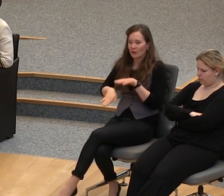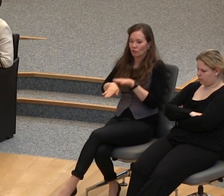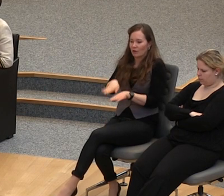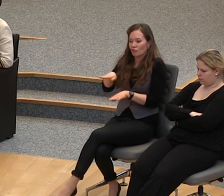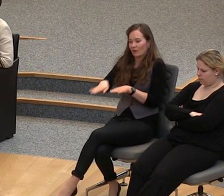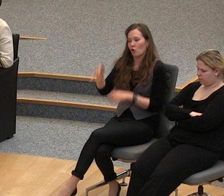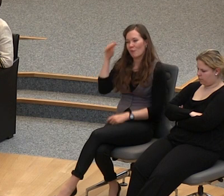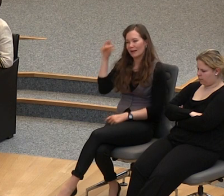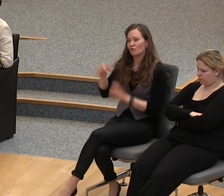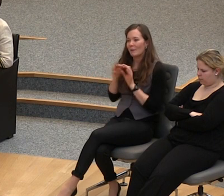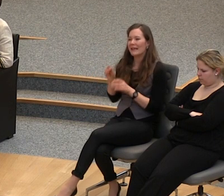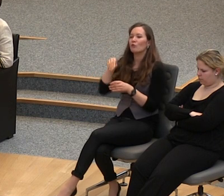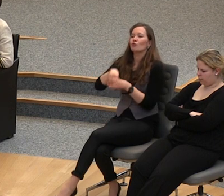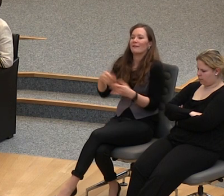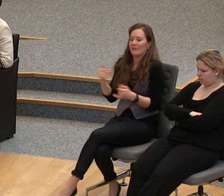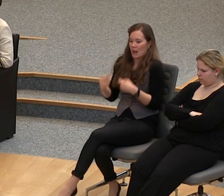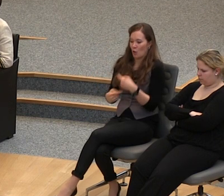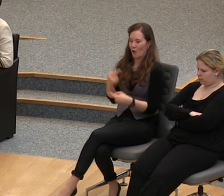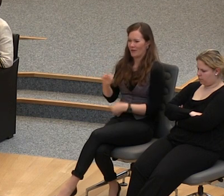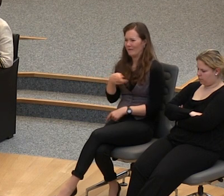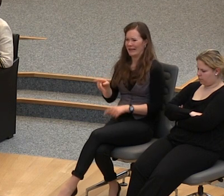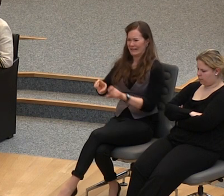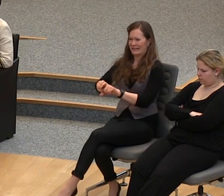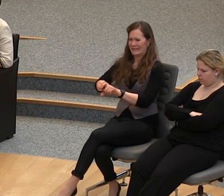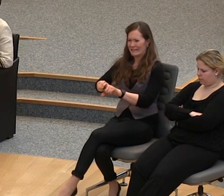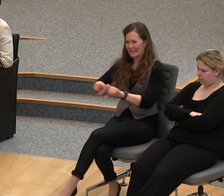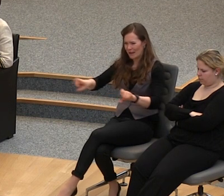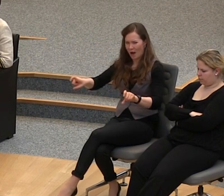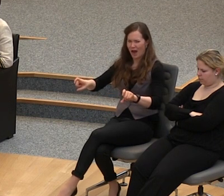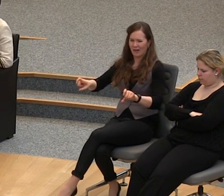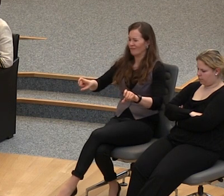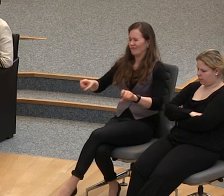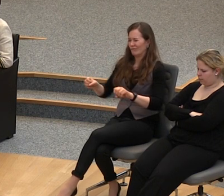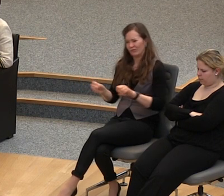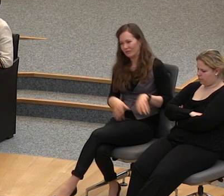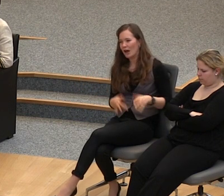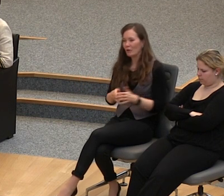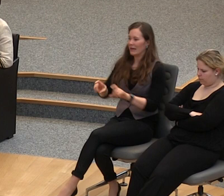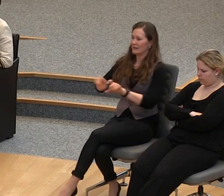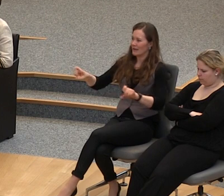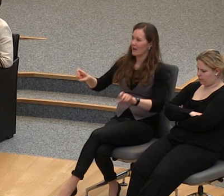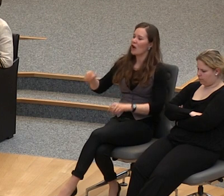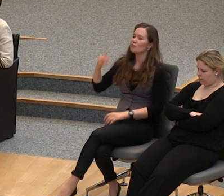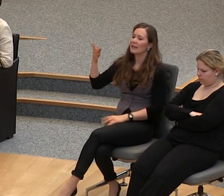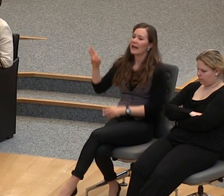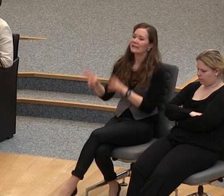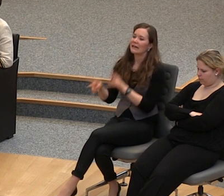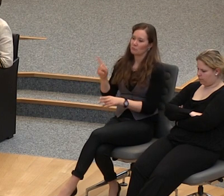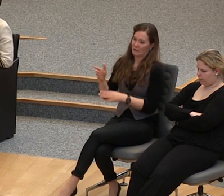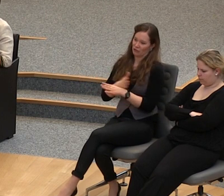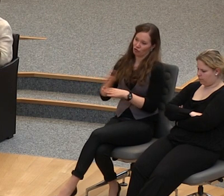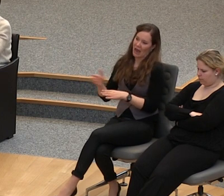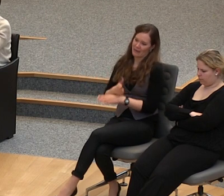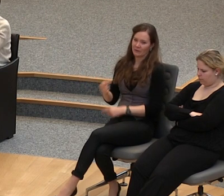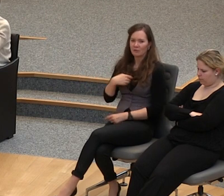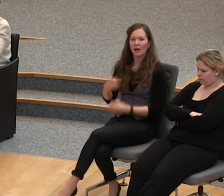in Richtung Inklusion und nicht mit diesem Thema. Letztendlich wird dieses Thema juristisch entschieden. Ich bin fest